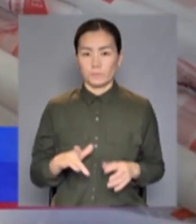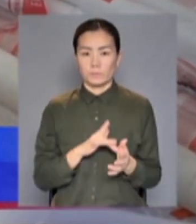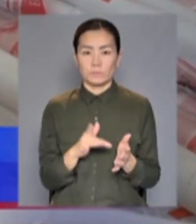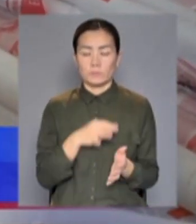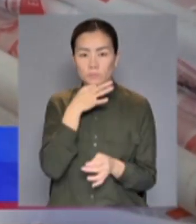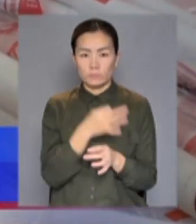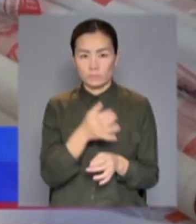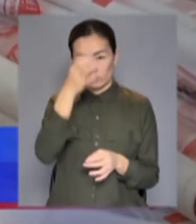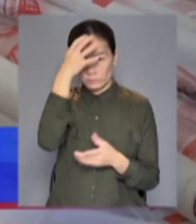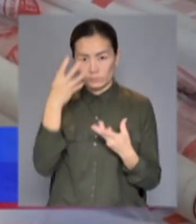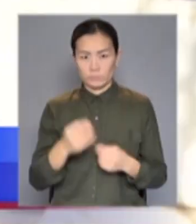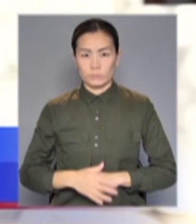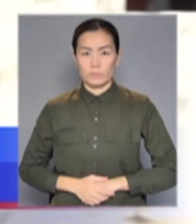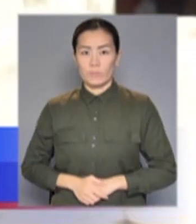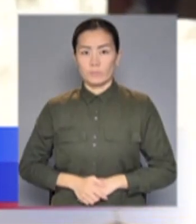городского отдела